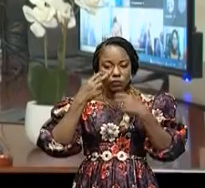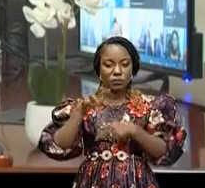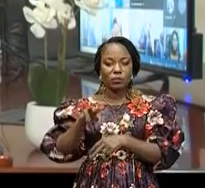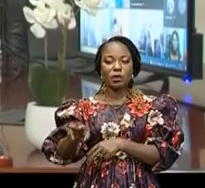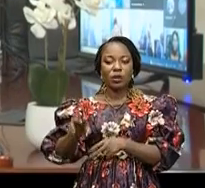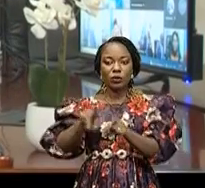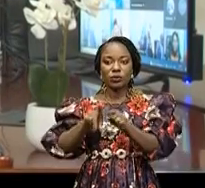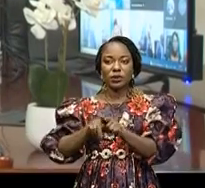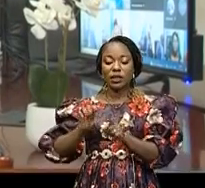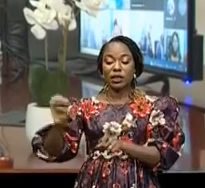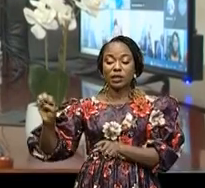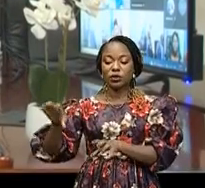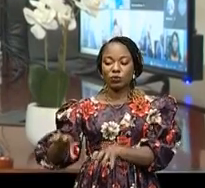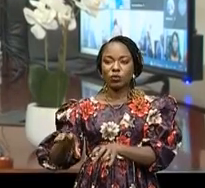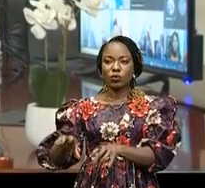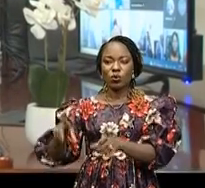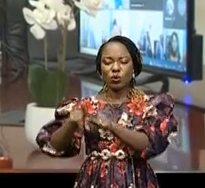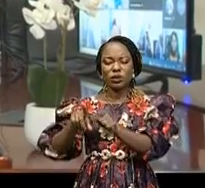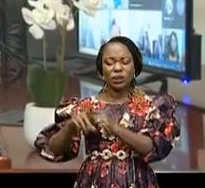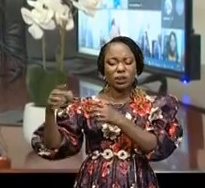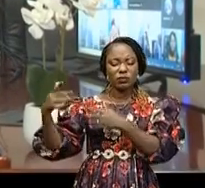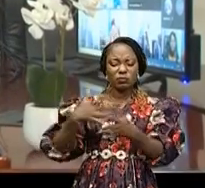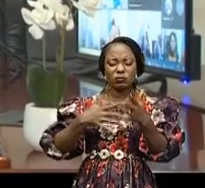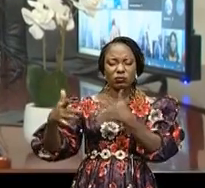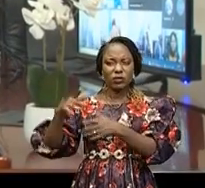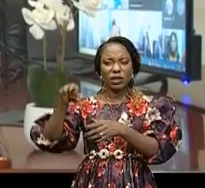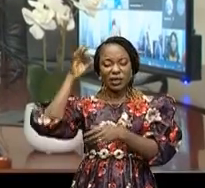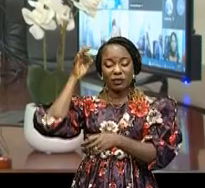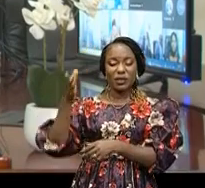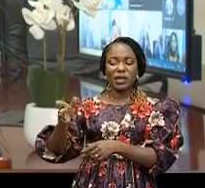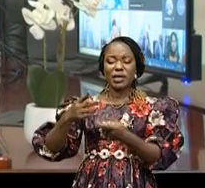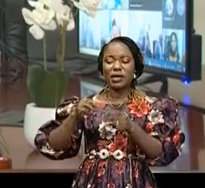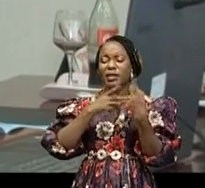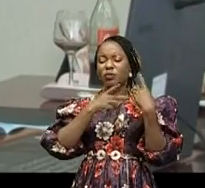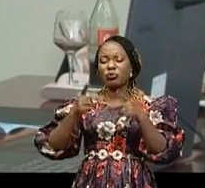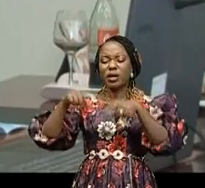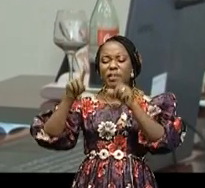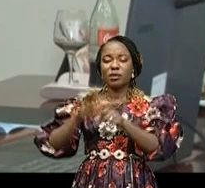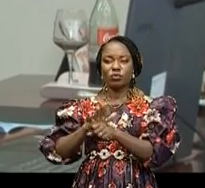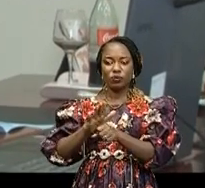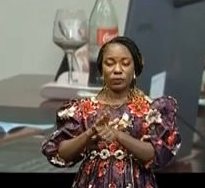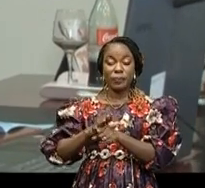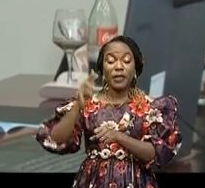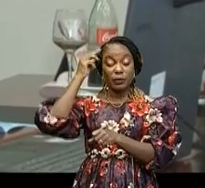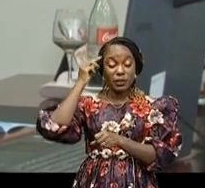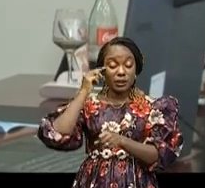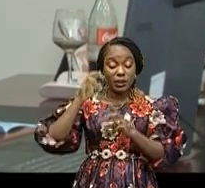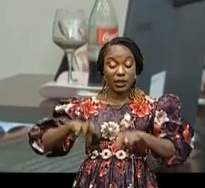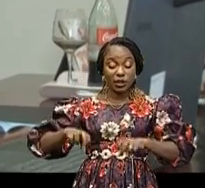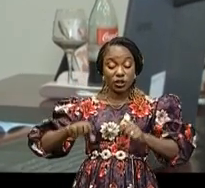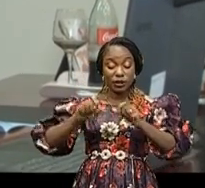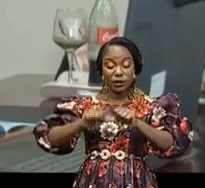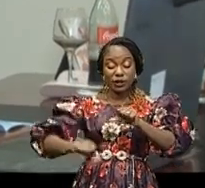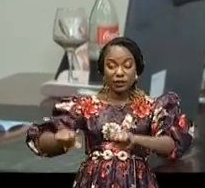partie Est qui est confrontée à des forces négatives de tous bords et ce depuis plusieurs années. Le ministre de la Recherche scientifique